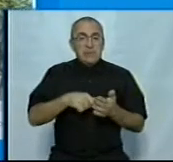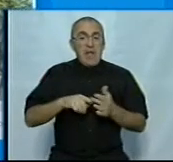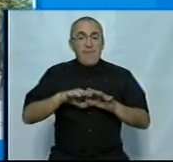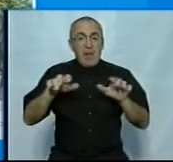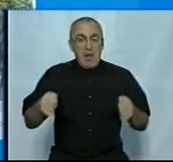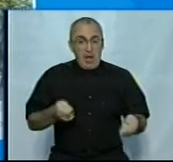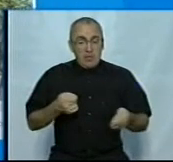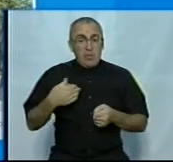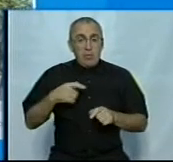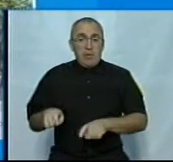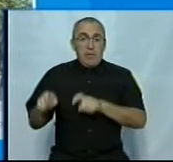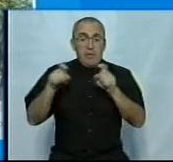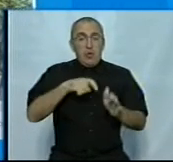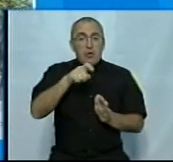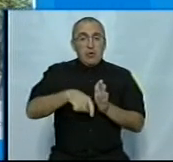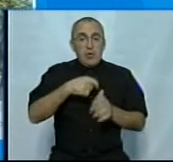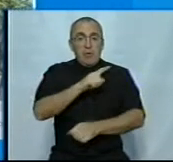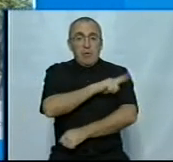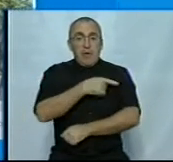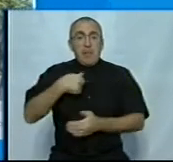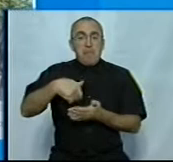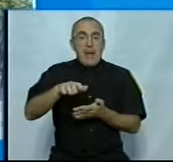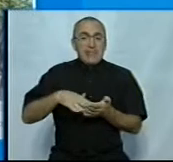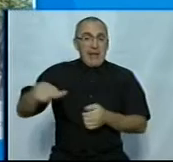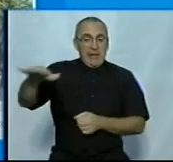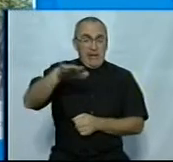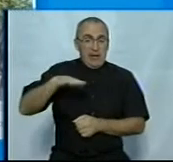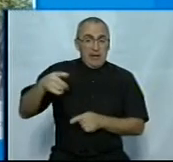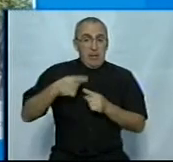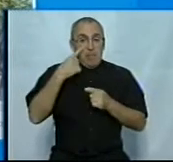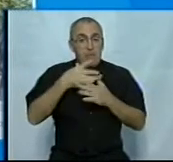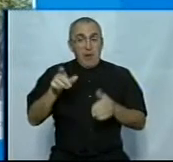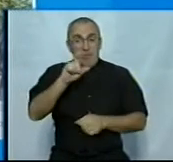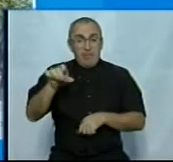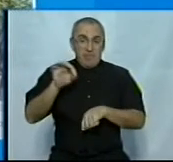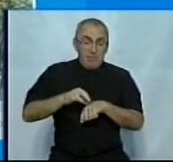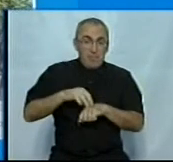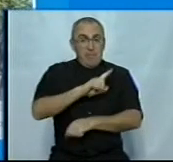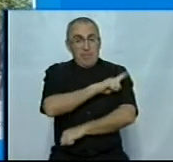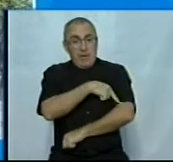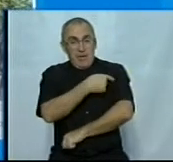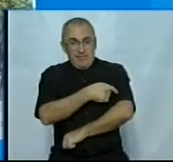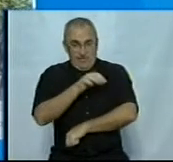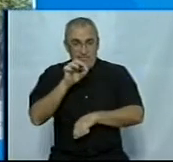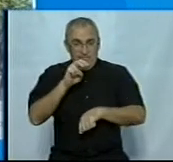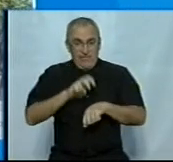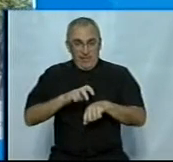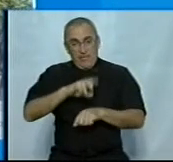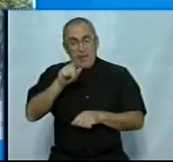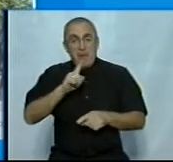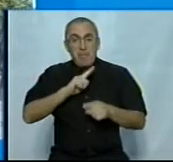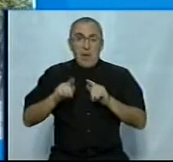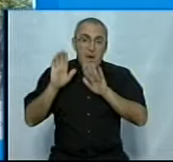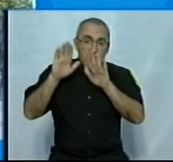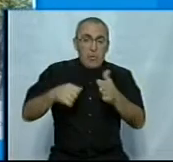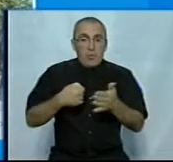хоче перевести в будівлю шахтарської лікарні на Масляниківці. Через це більшість пацієнтів та медпрацівників просто не матимуть змоги оперативно дістатися